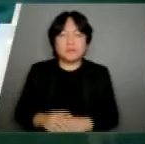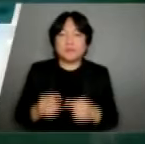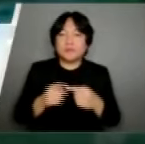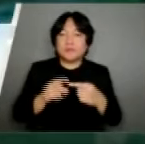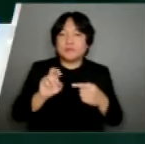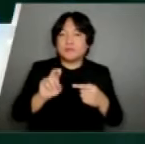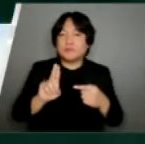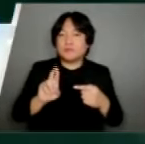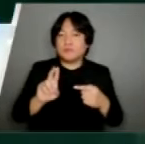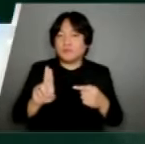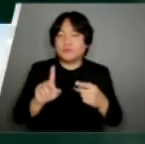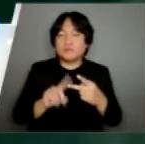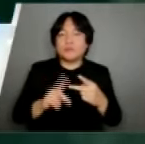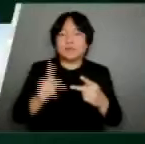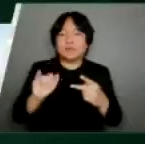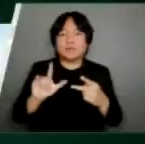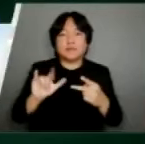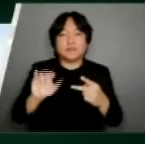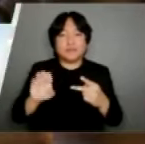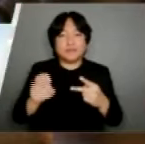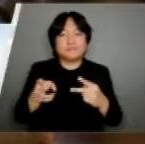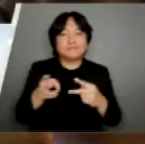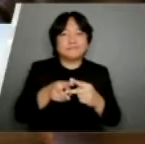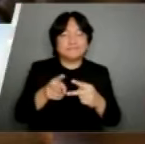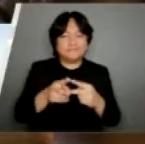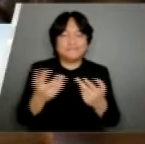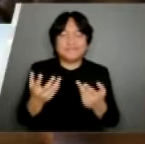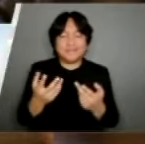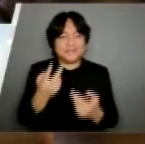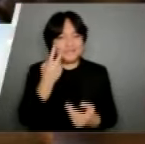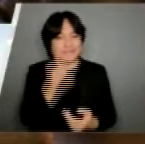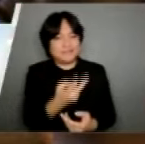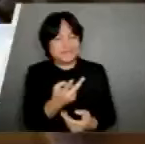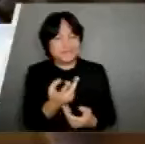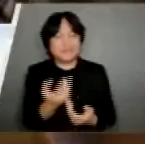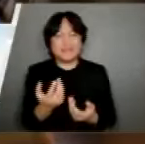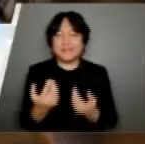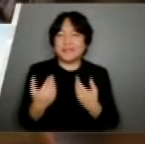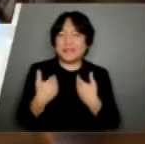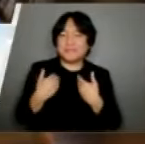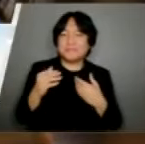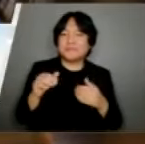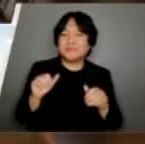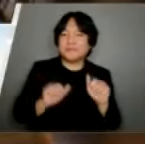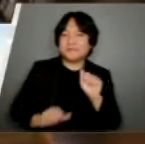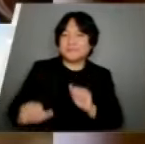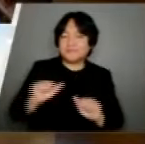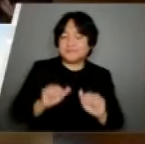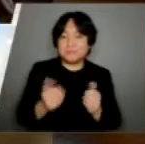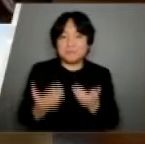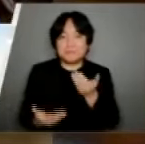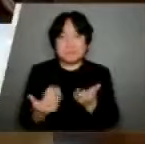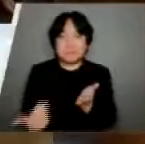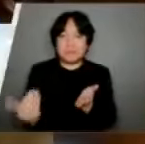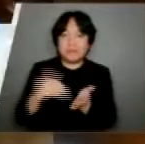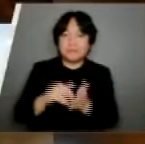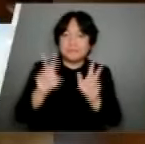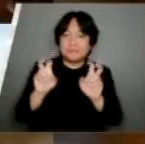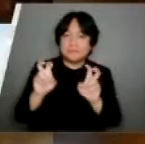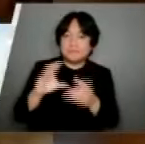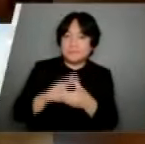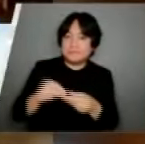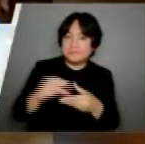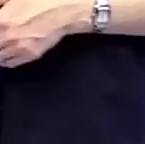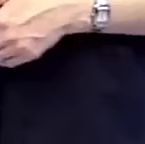gumaganap bilang si Amihan naman. Hindi tindirect, mukhang may continuation ang love story nila Ibrahim at